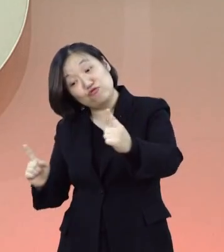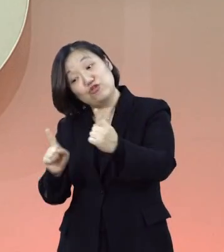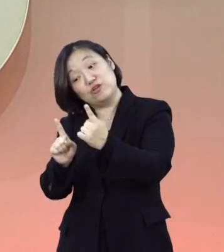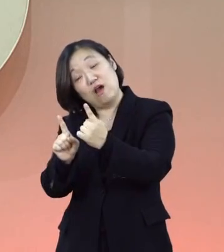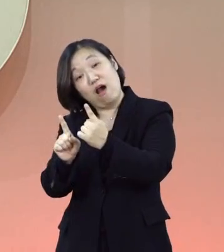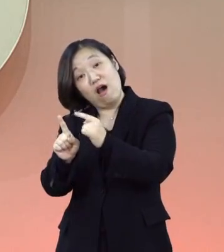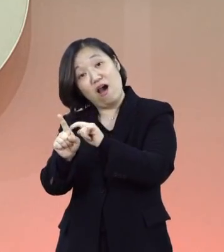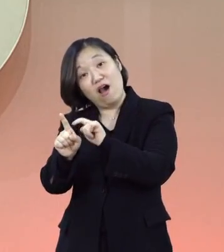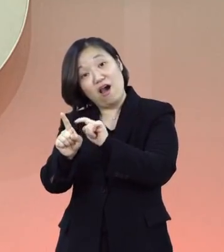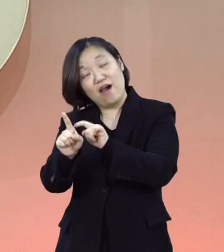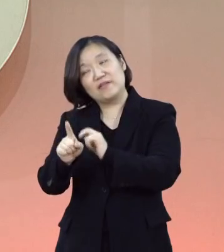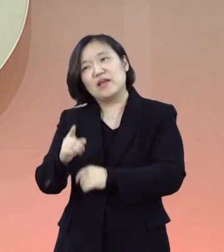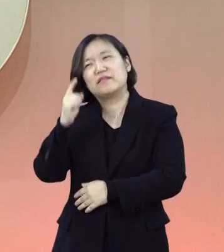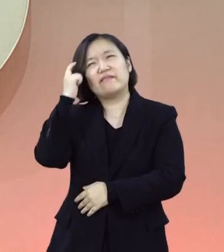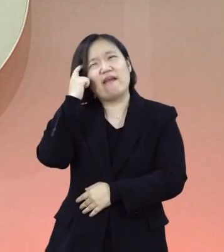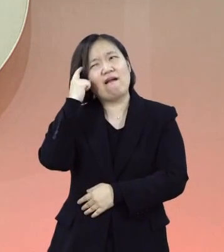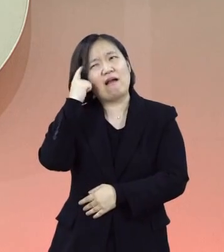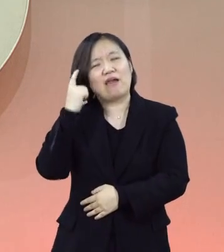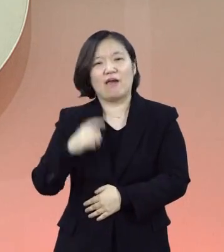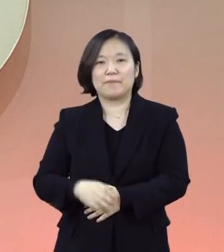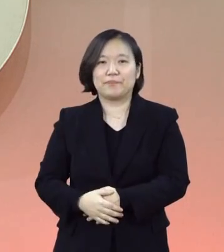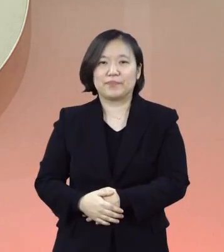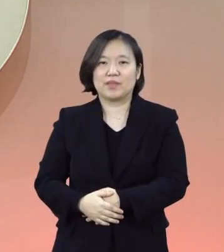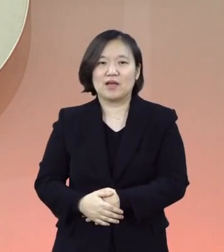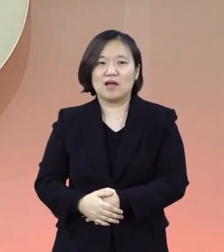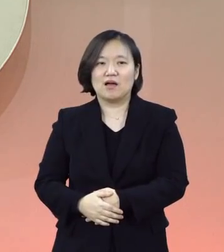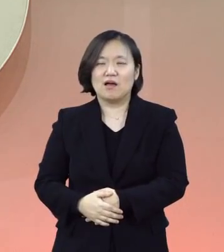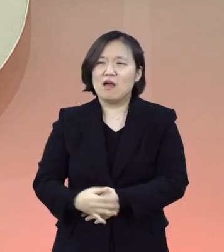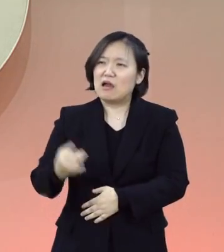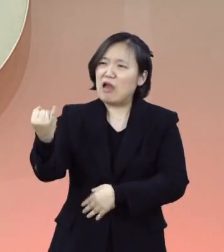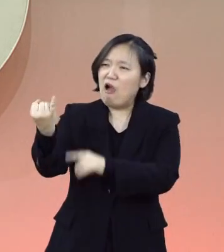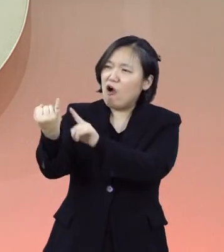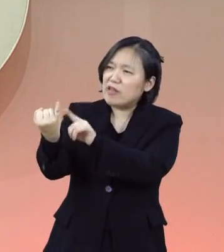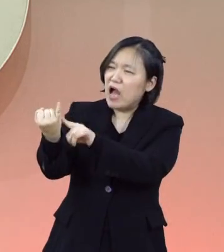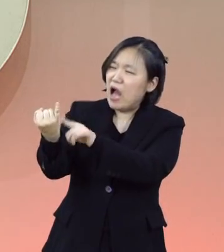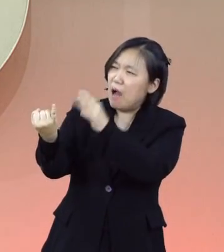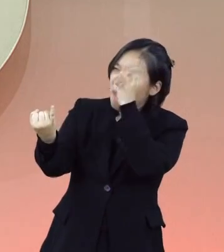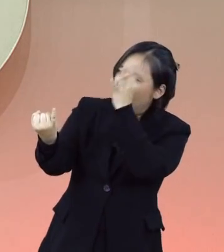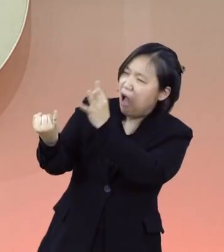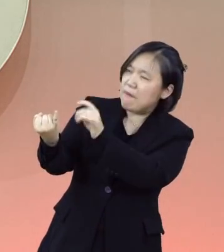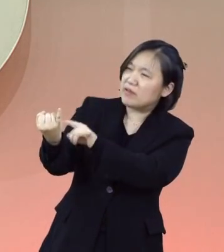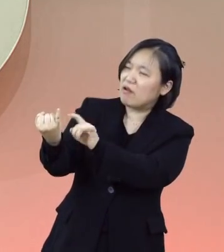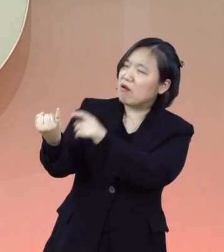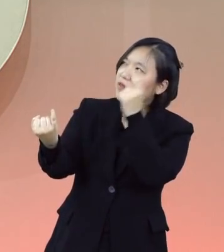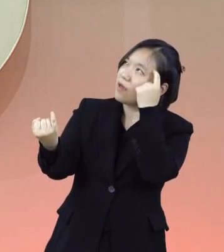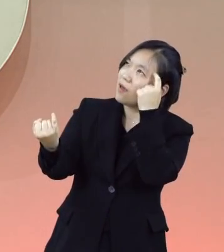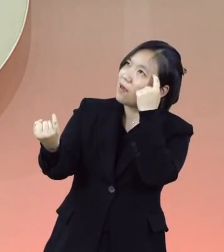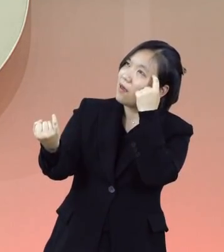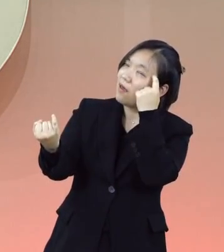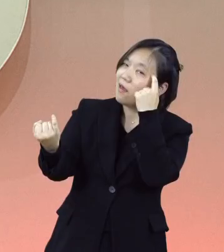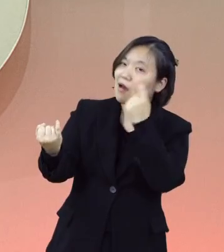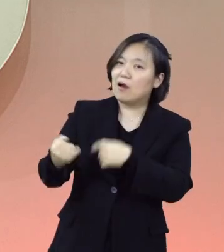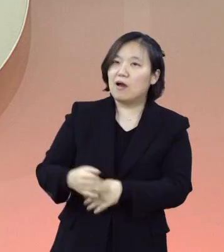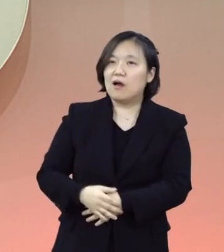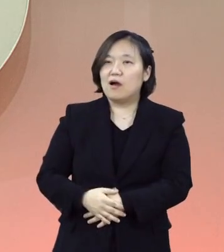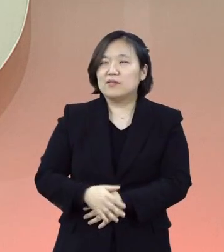그 술집에 웃음을 파는 여인네를 보면서 그 종교인은 마음속으로